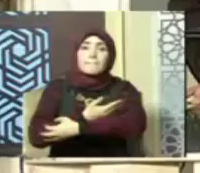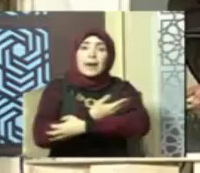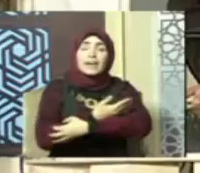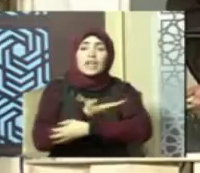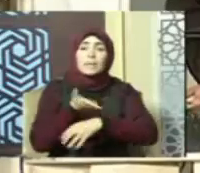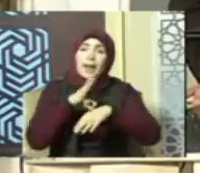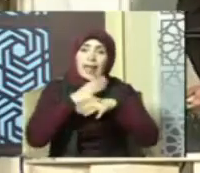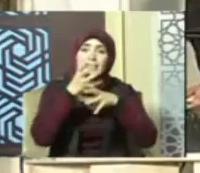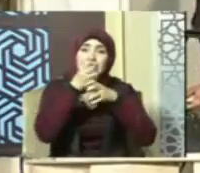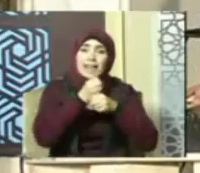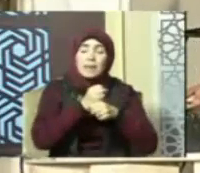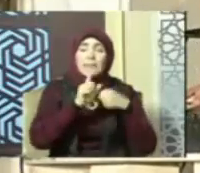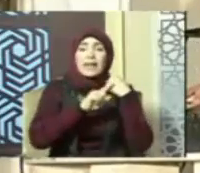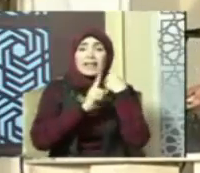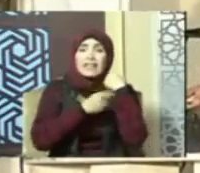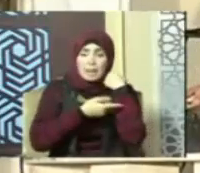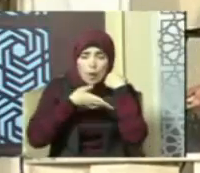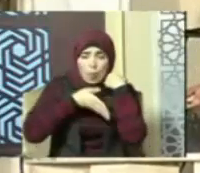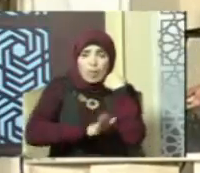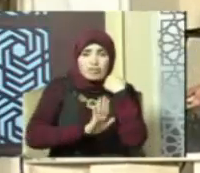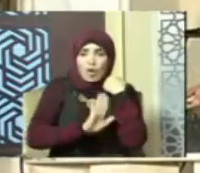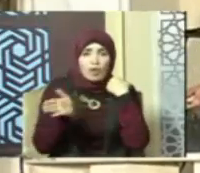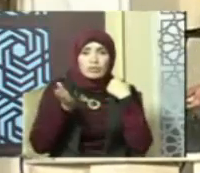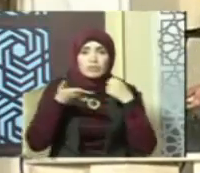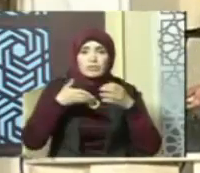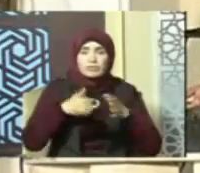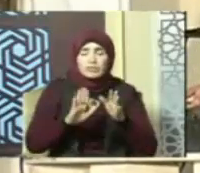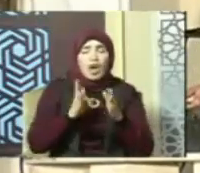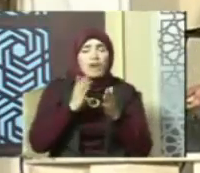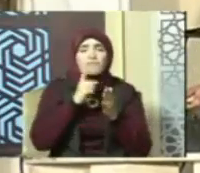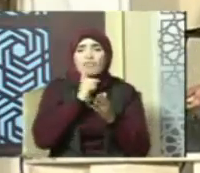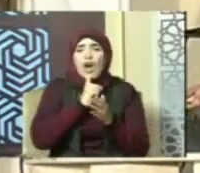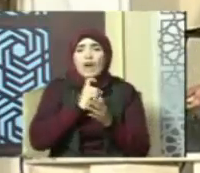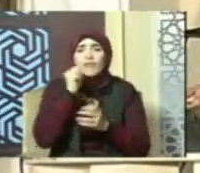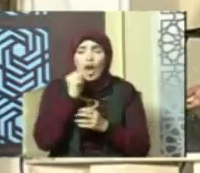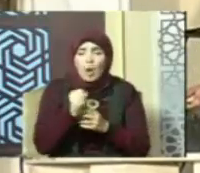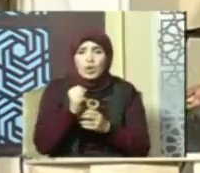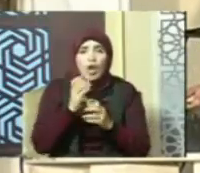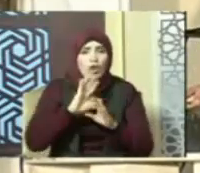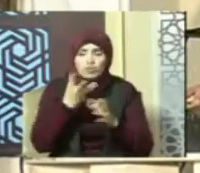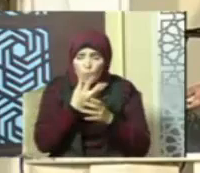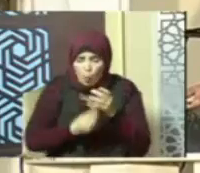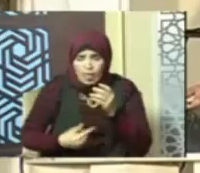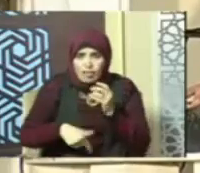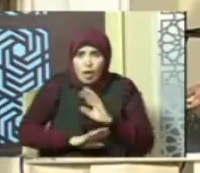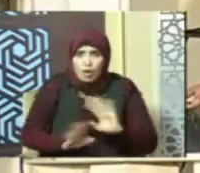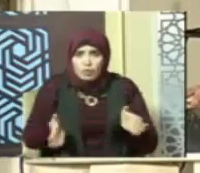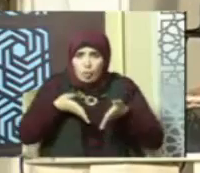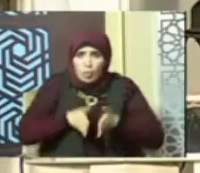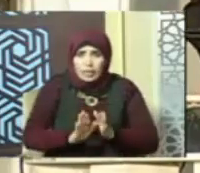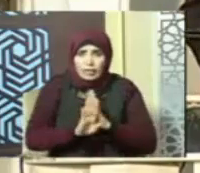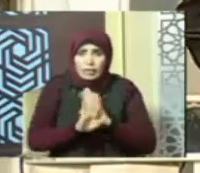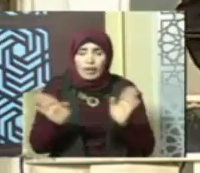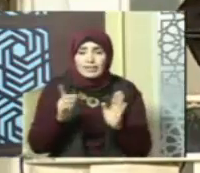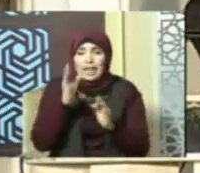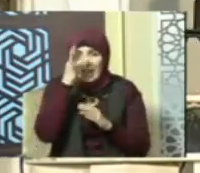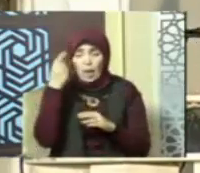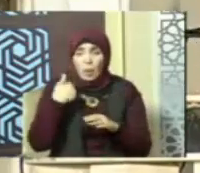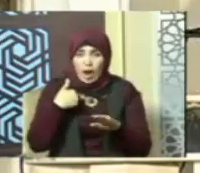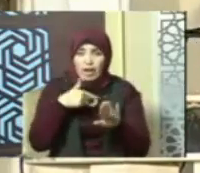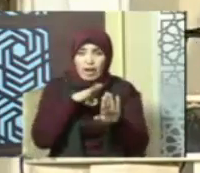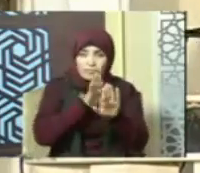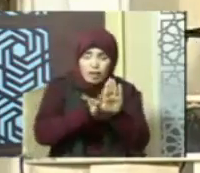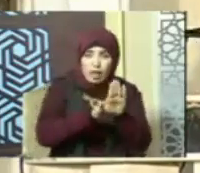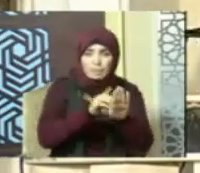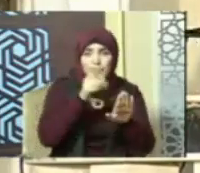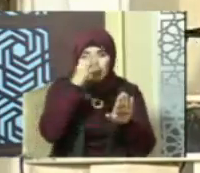نفساء، امرأة في حالة مخاض ضعيفة. لو طلبت من أحدكم أو من مجموعة منكم